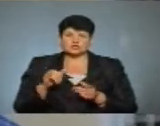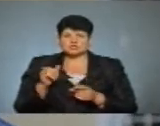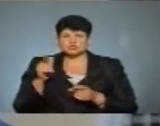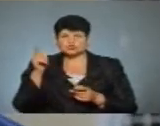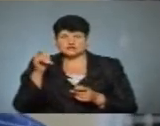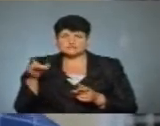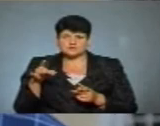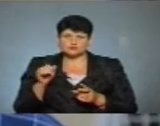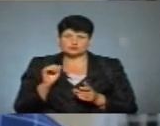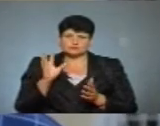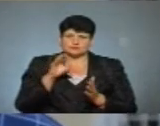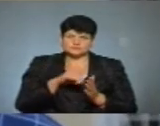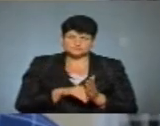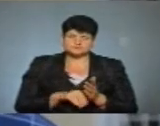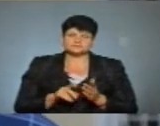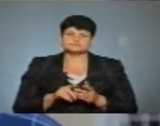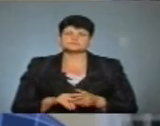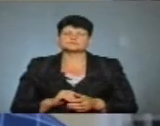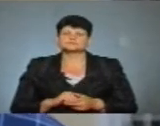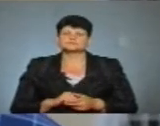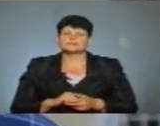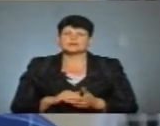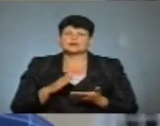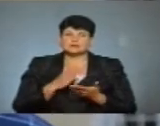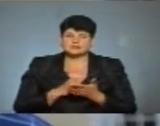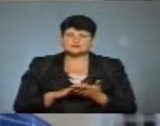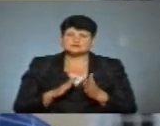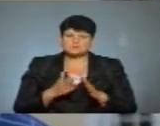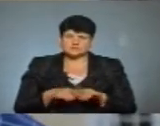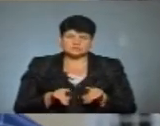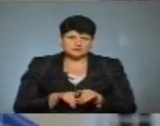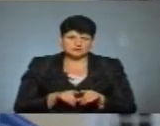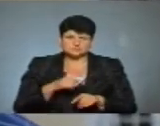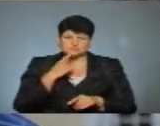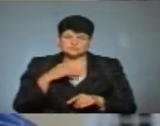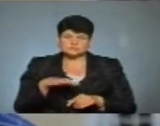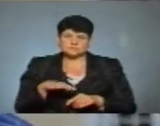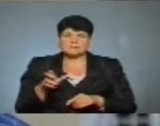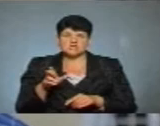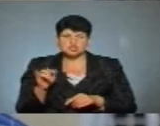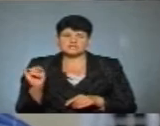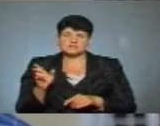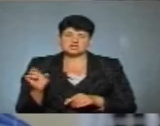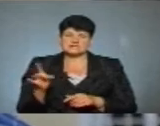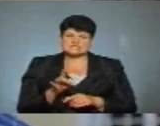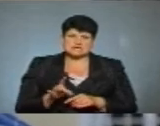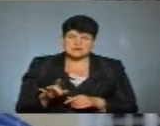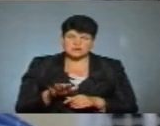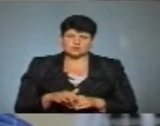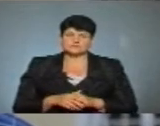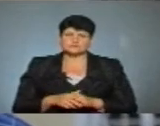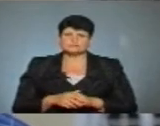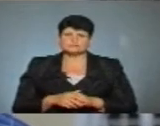Чортківський район приєднаний бути. Зберігається подібна ситуація у Бережанах та в Бережанському